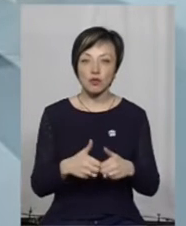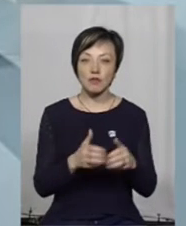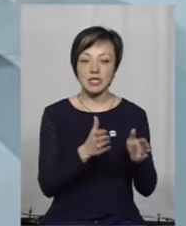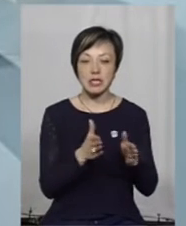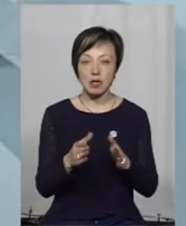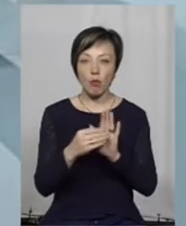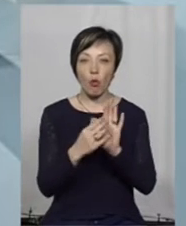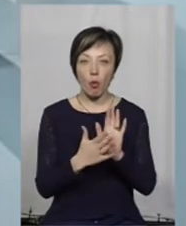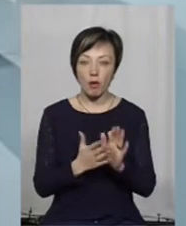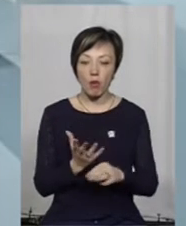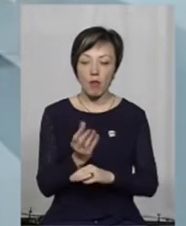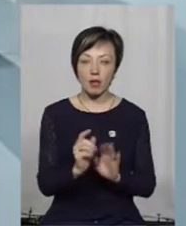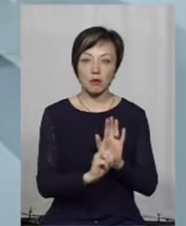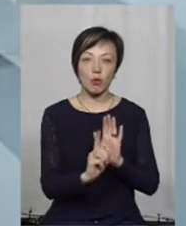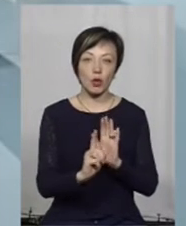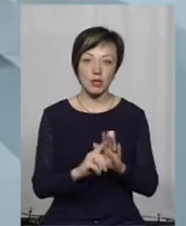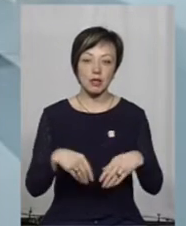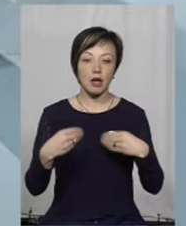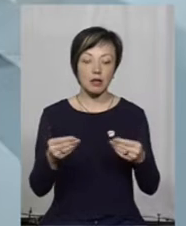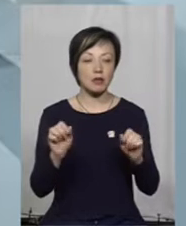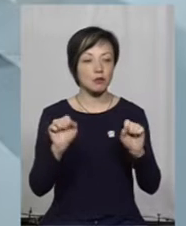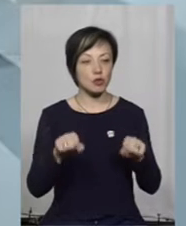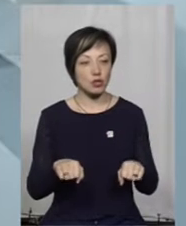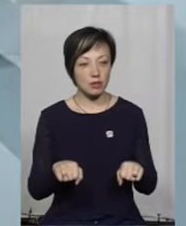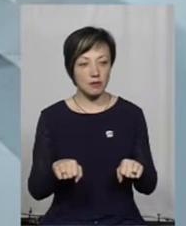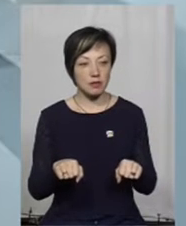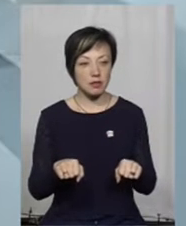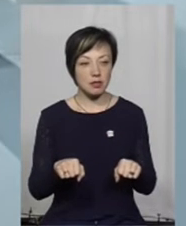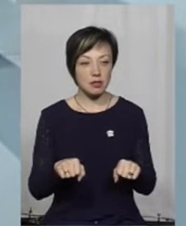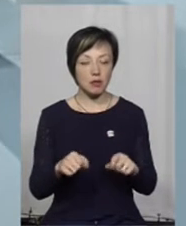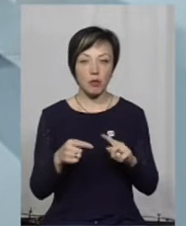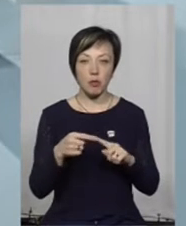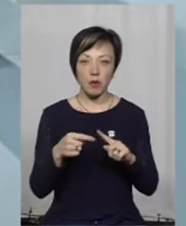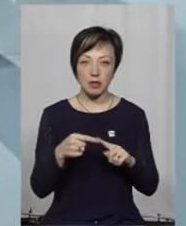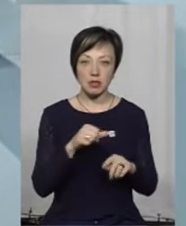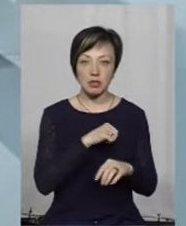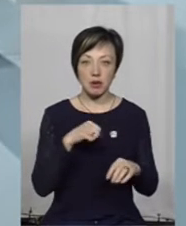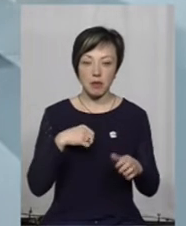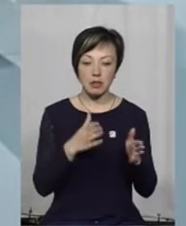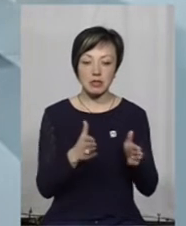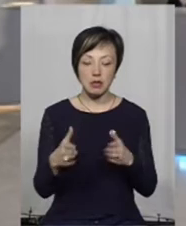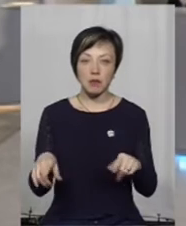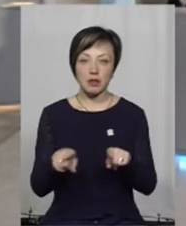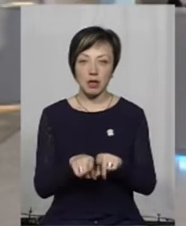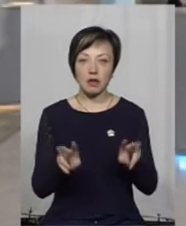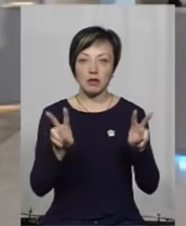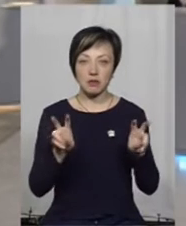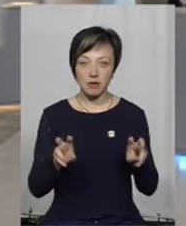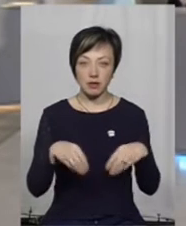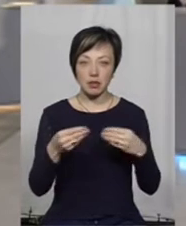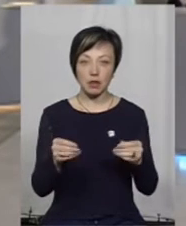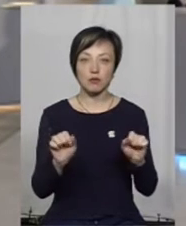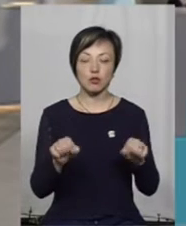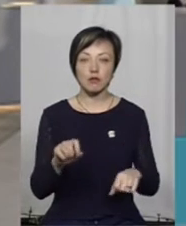проїзду, вона надасть можливість, по-перше, сама система так і називається,